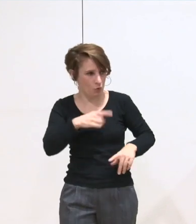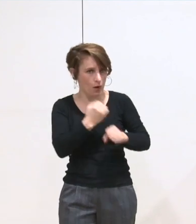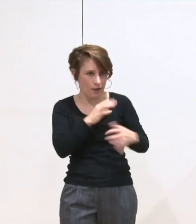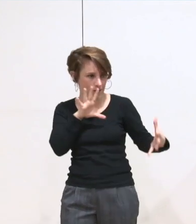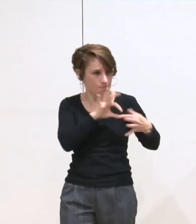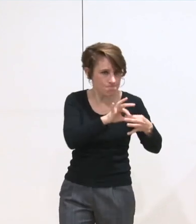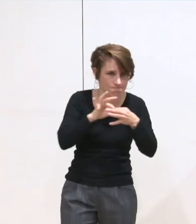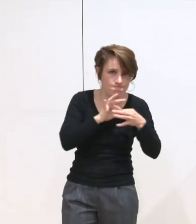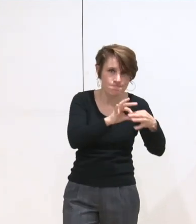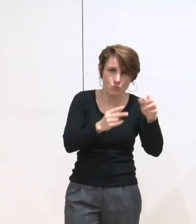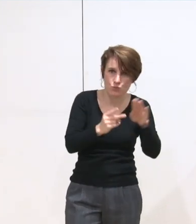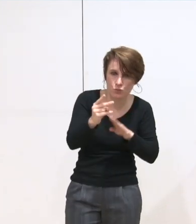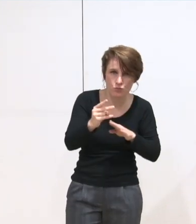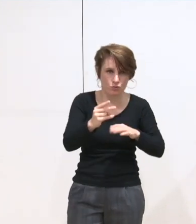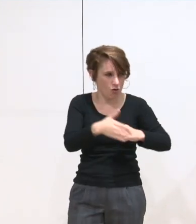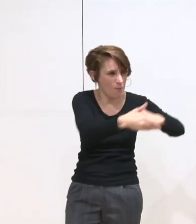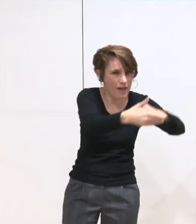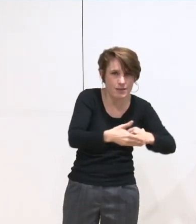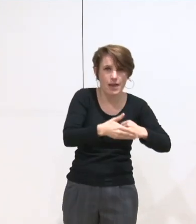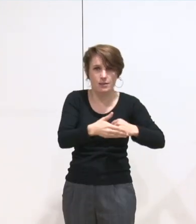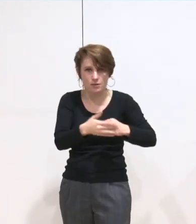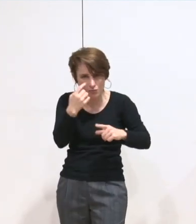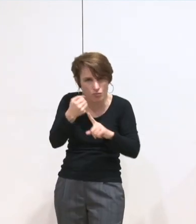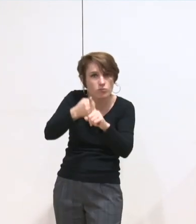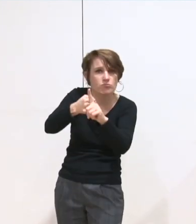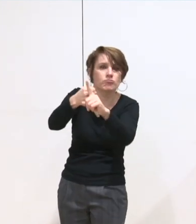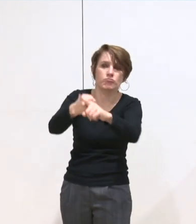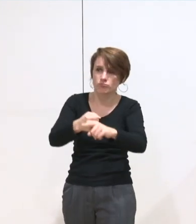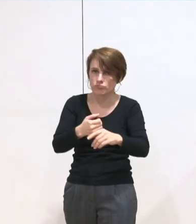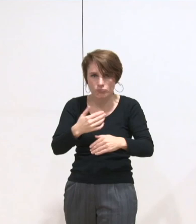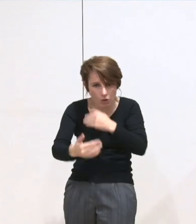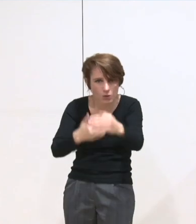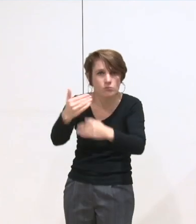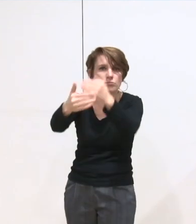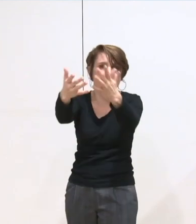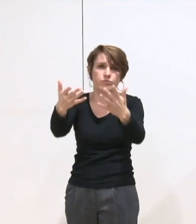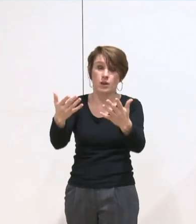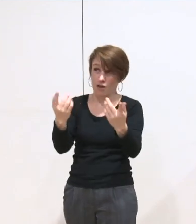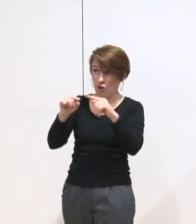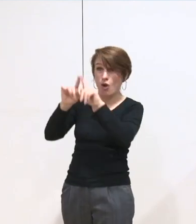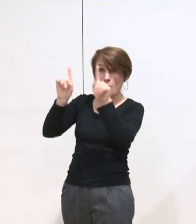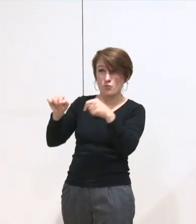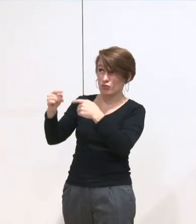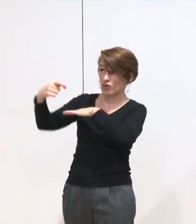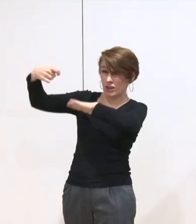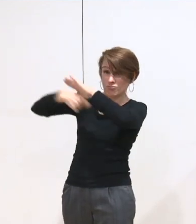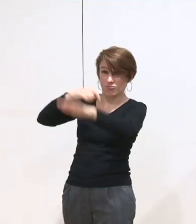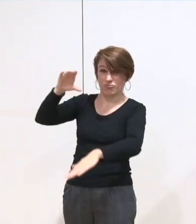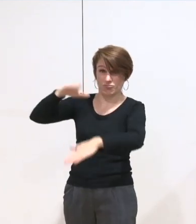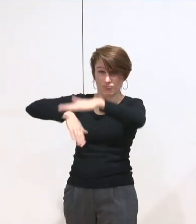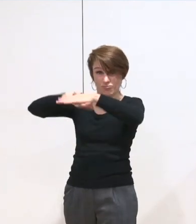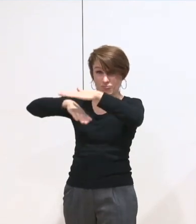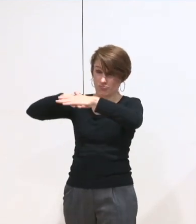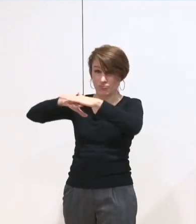quotidien, à se serrer les coudes aussi pour optimiser les moyens dans ce contexte budgétaire très contraint,